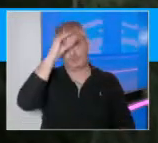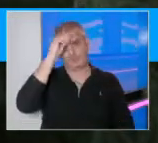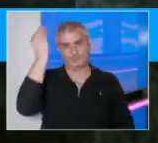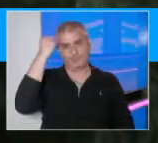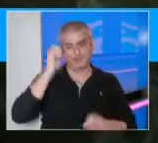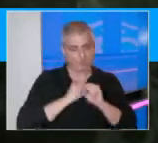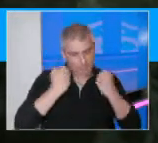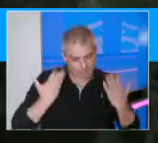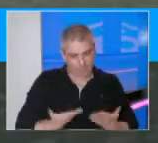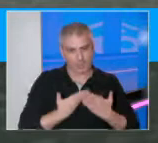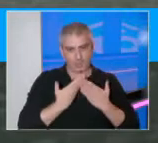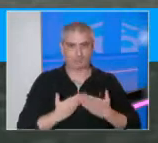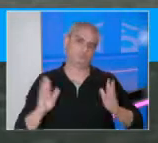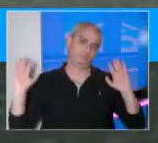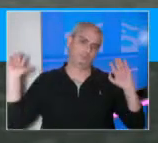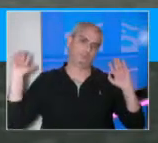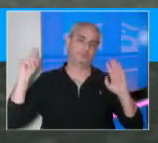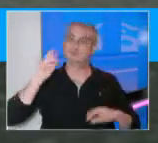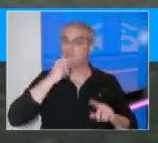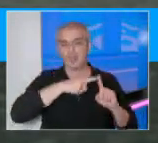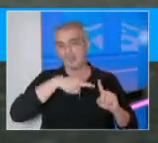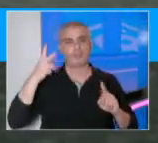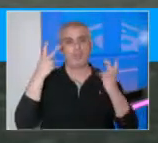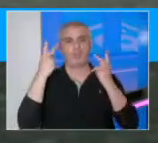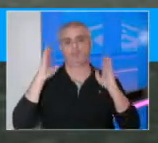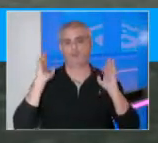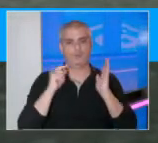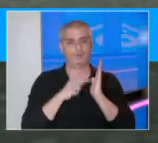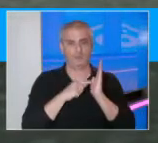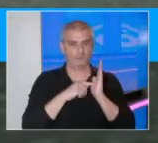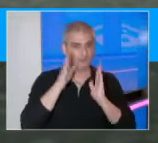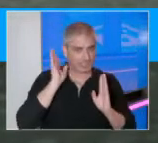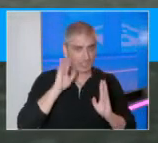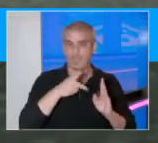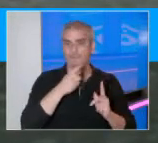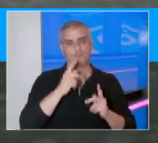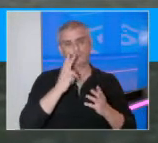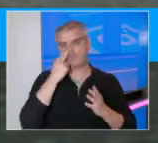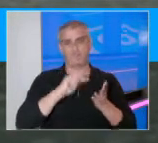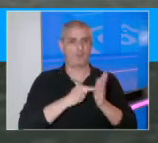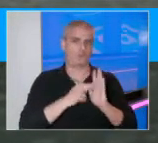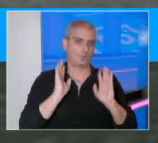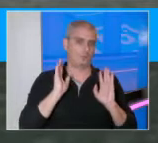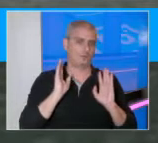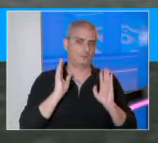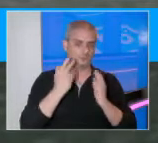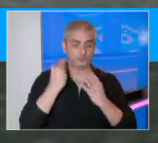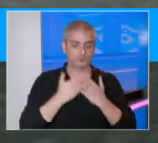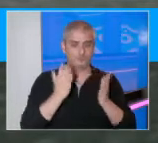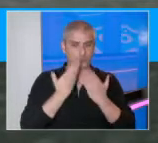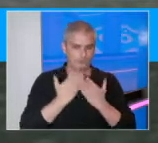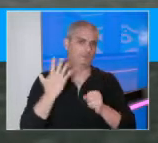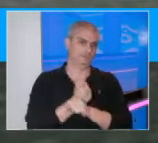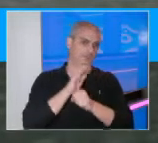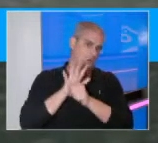תלמוד תורה של תינוקות של בית רבן, בכל הגילאים, זה חשוב, ולכן נלחמו גם ברמה הפוליטית, שיפתחו הישיבות